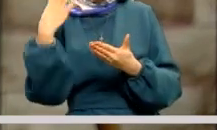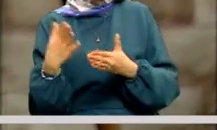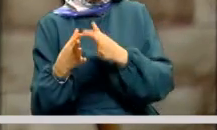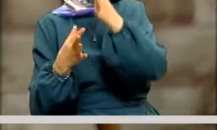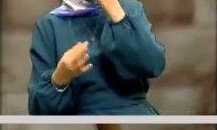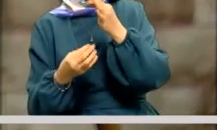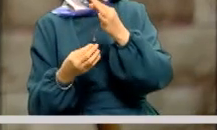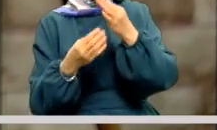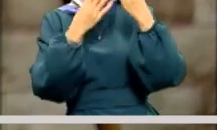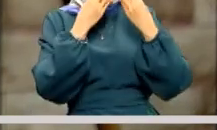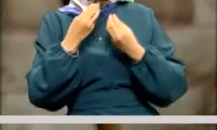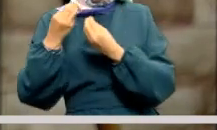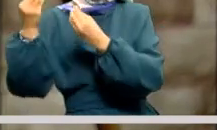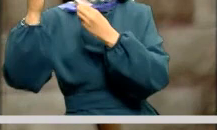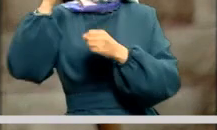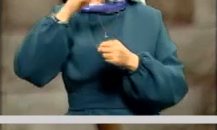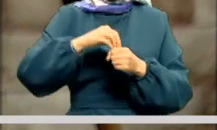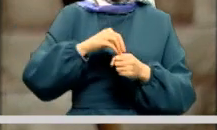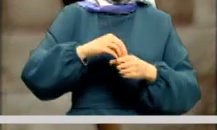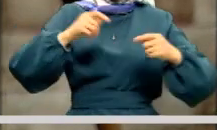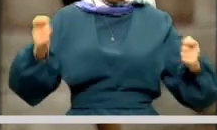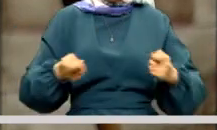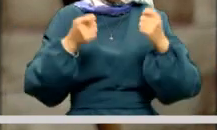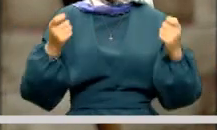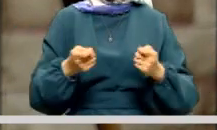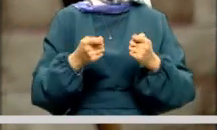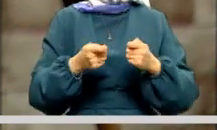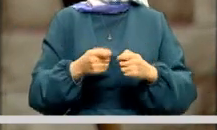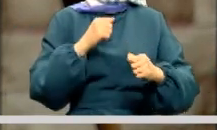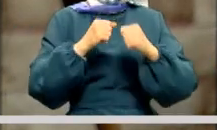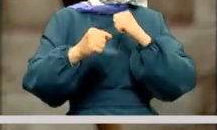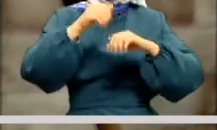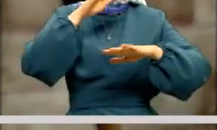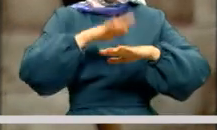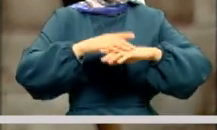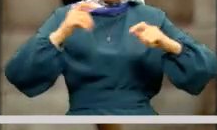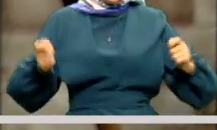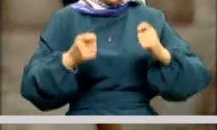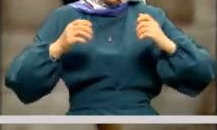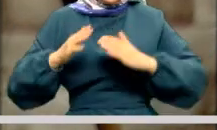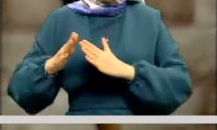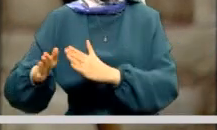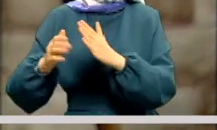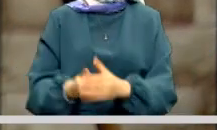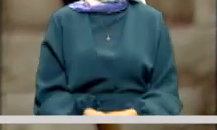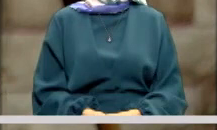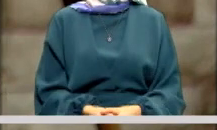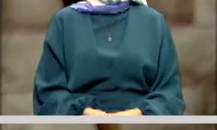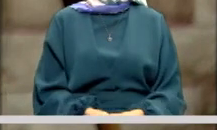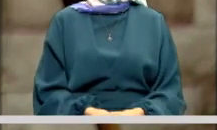ihsanda ve ikramda bulunmak için çalışma ve mücadele etmenin gayretini sürdürmüş olacağız diye